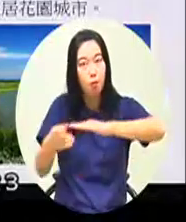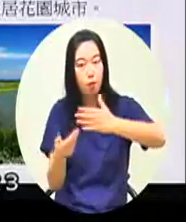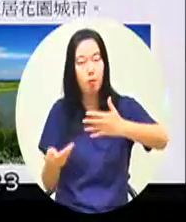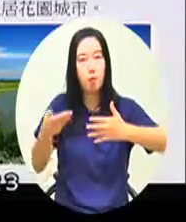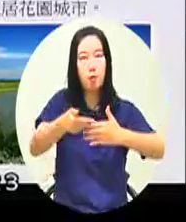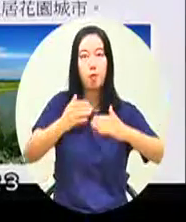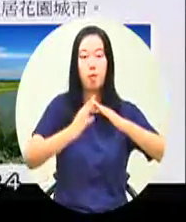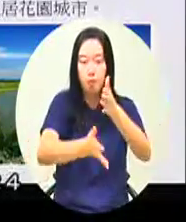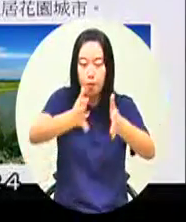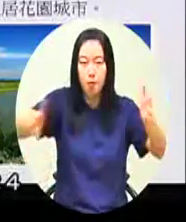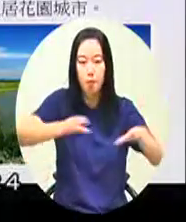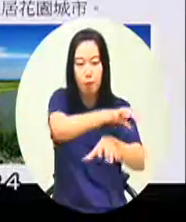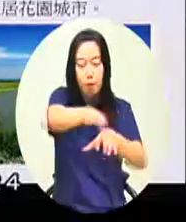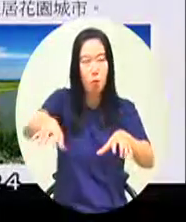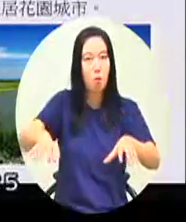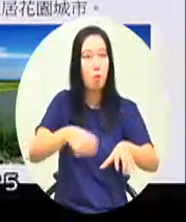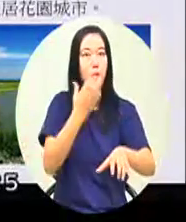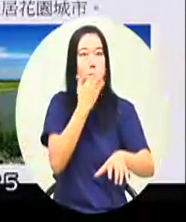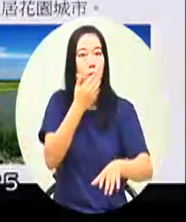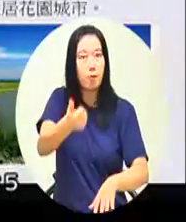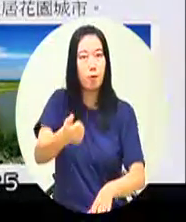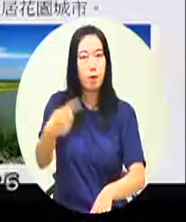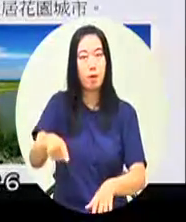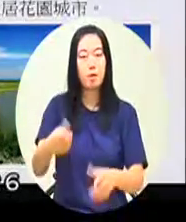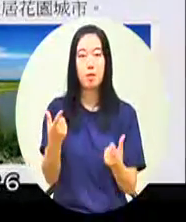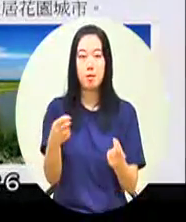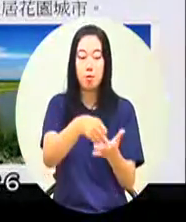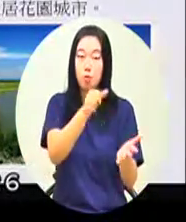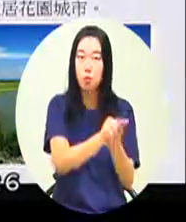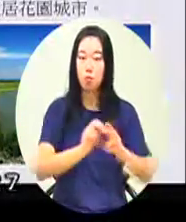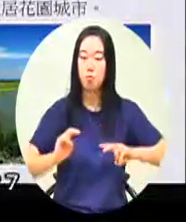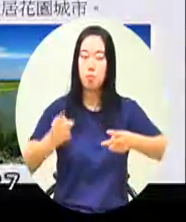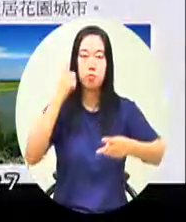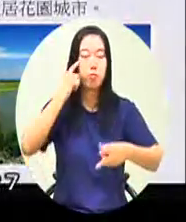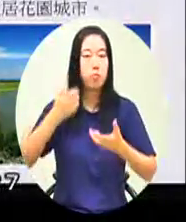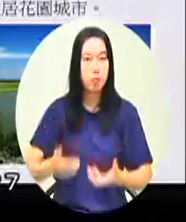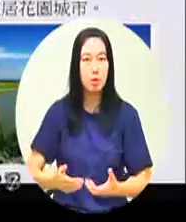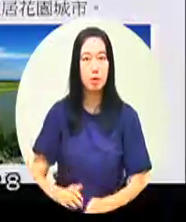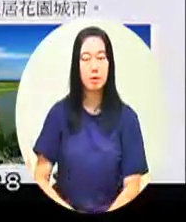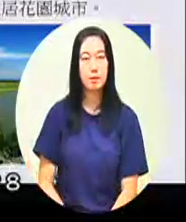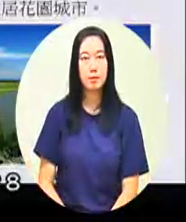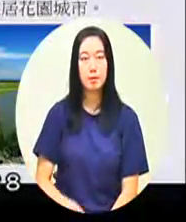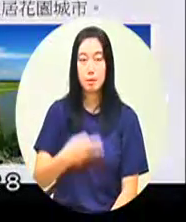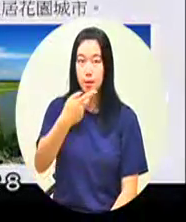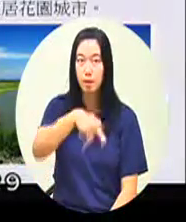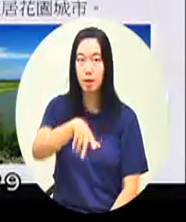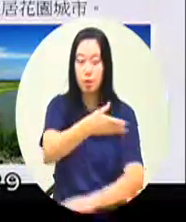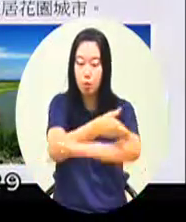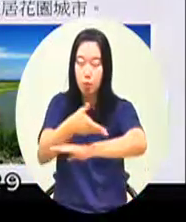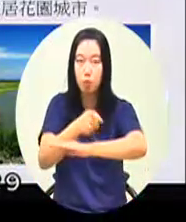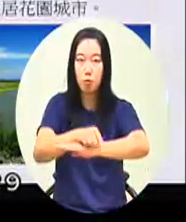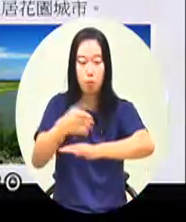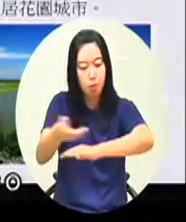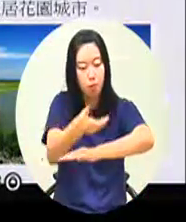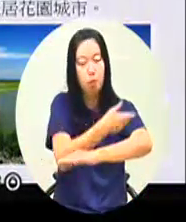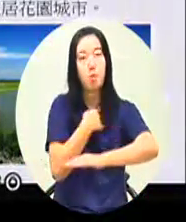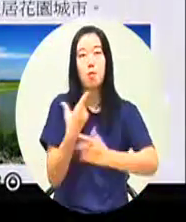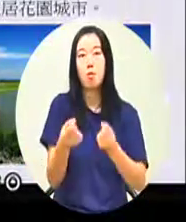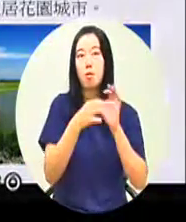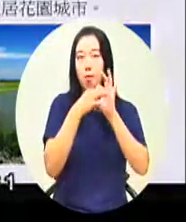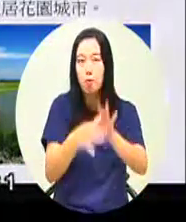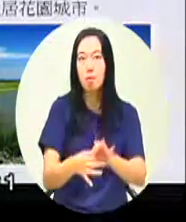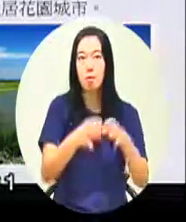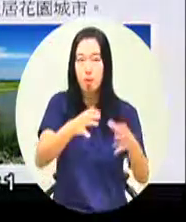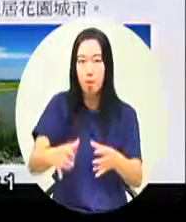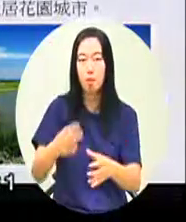区的一个环境，这个部分我们也是列为未来改善的一个重点。那另外在水资源的开发部分，我们也会持续办理这